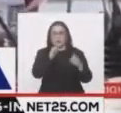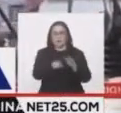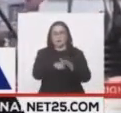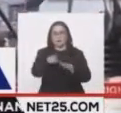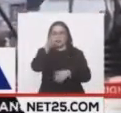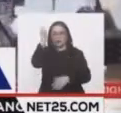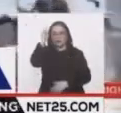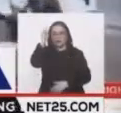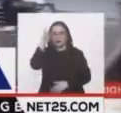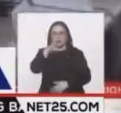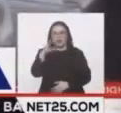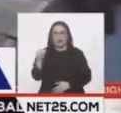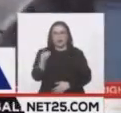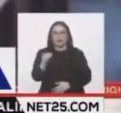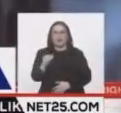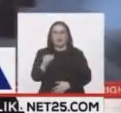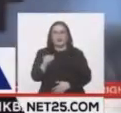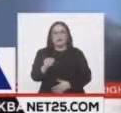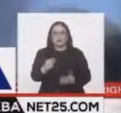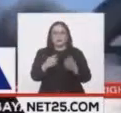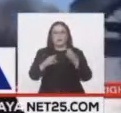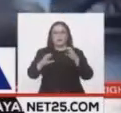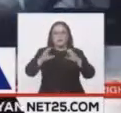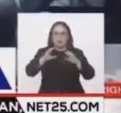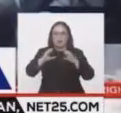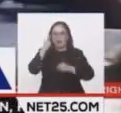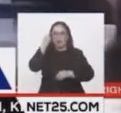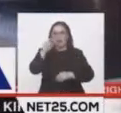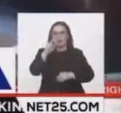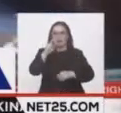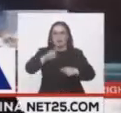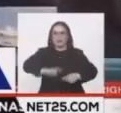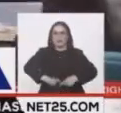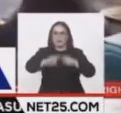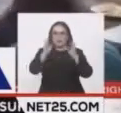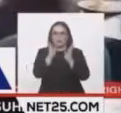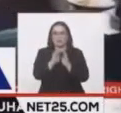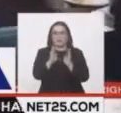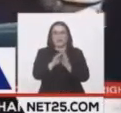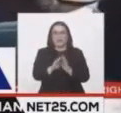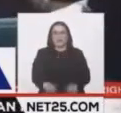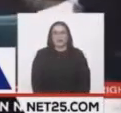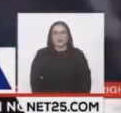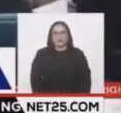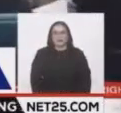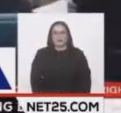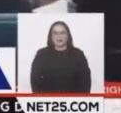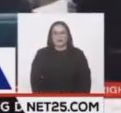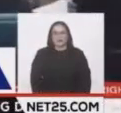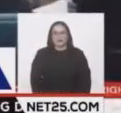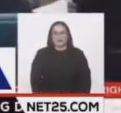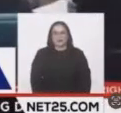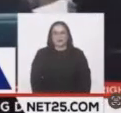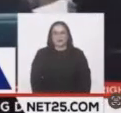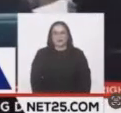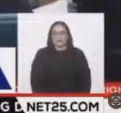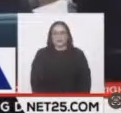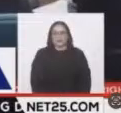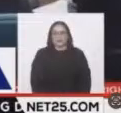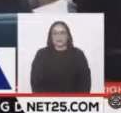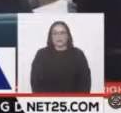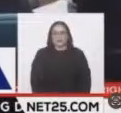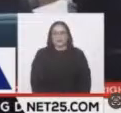hul at kinausap na lamang siya para masuspende ang hearing ako nag-approach mismo Hindi niyo ba